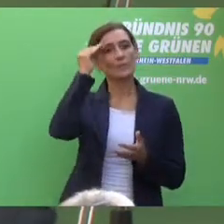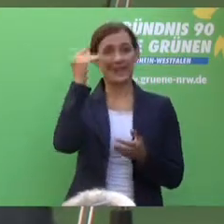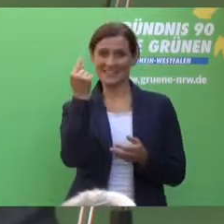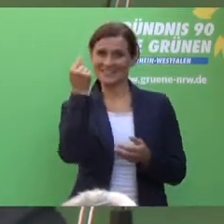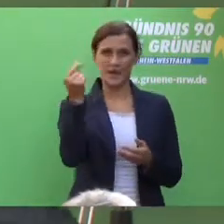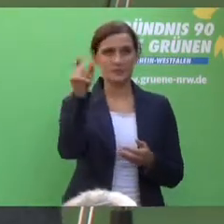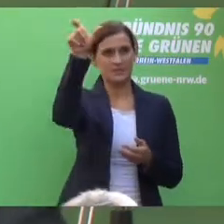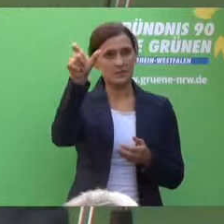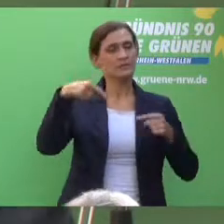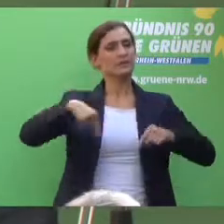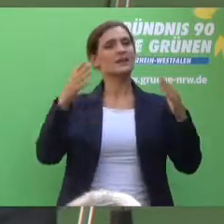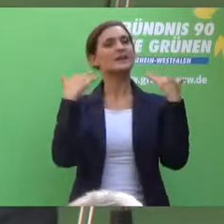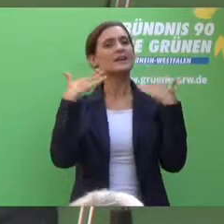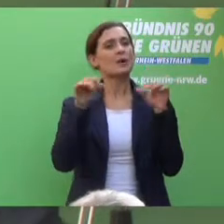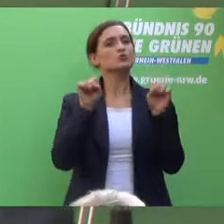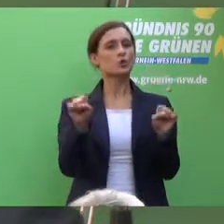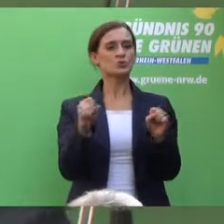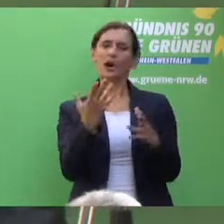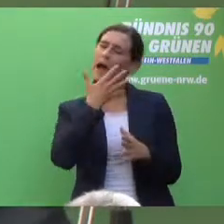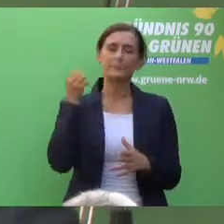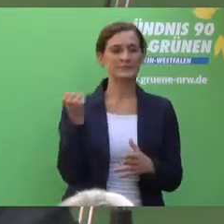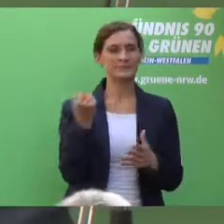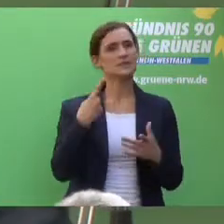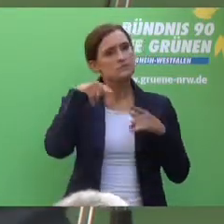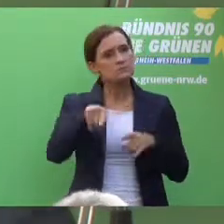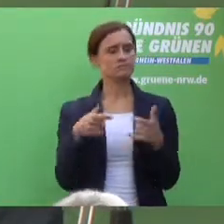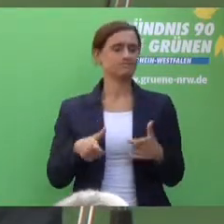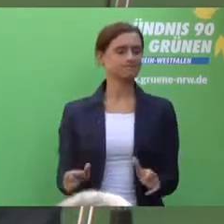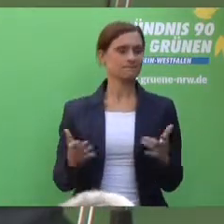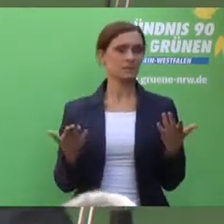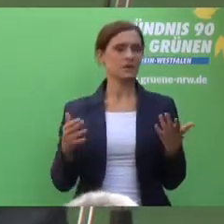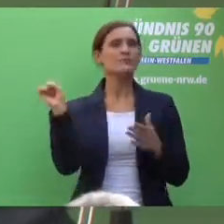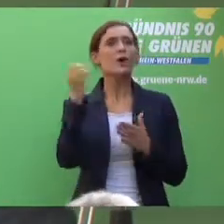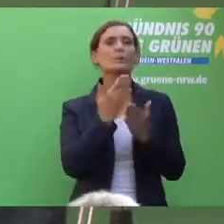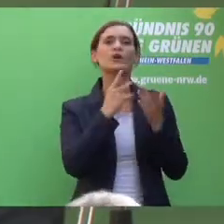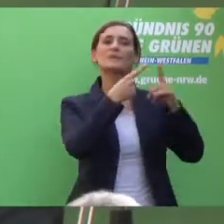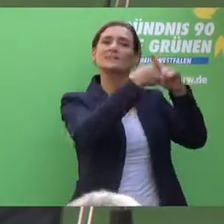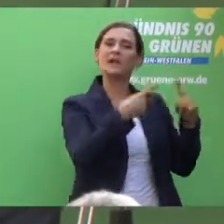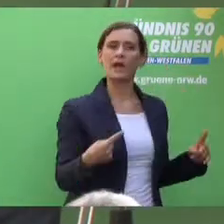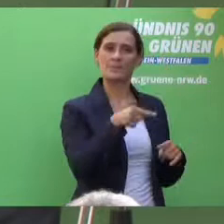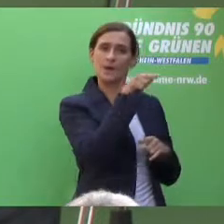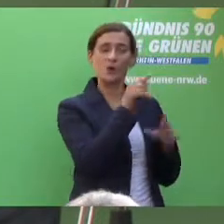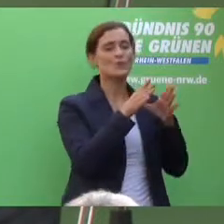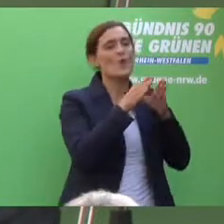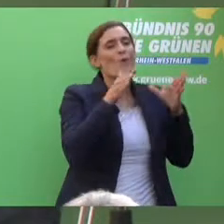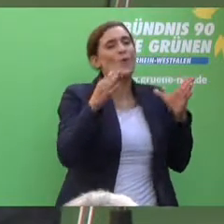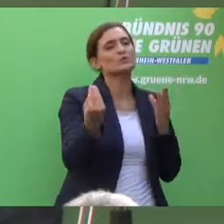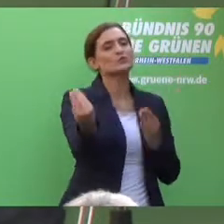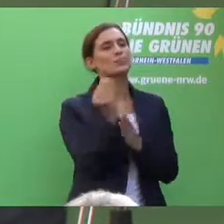Klimaschutz in Deutschland ruiniert hat. Warum haben ihr Daimler eine Großspende zukommen